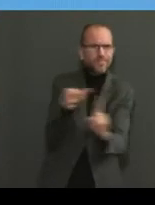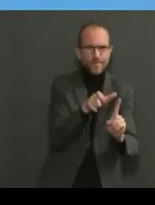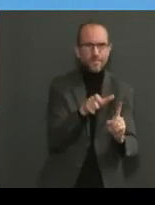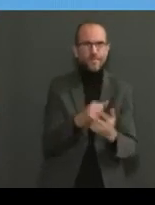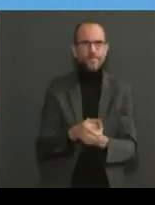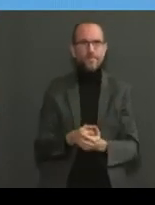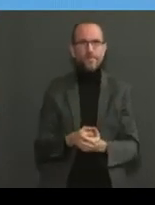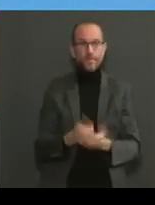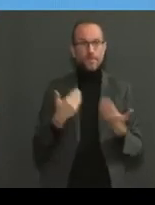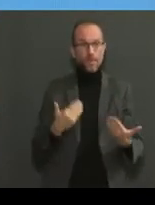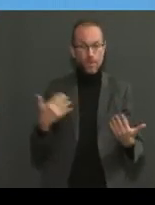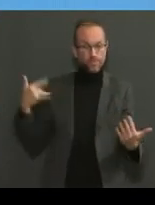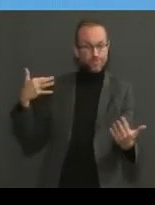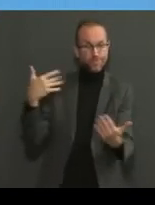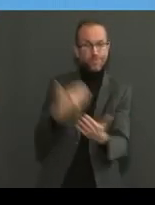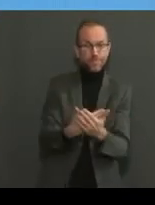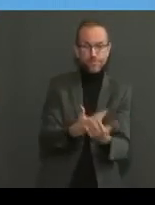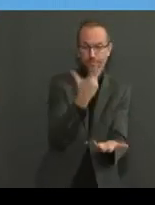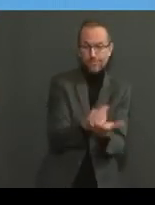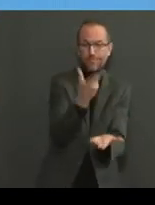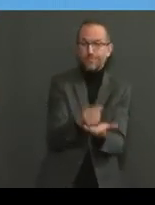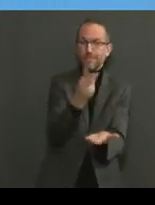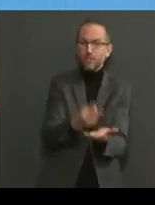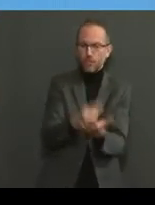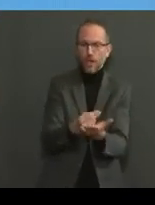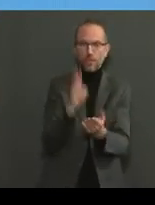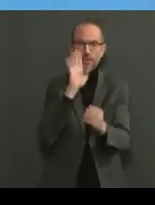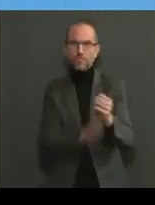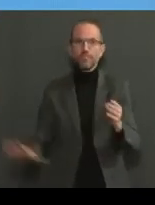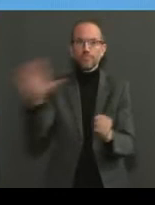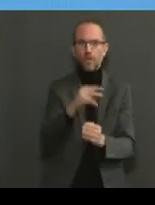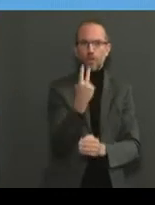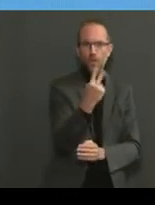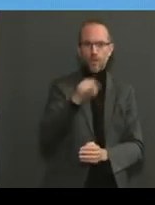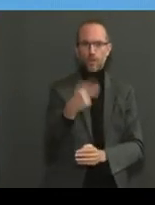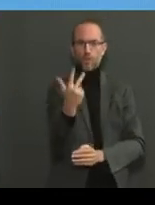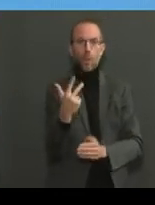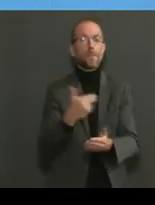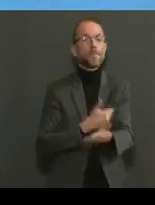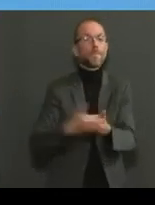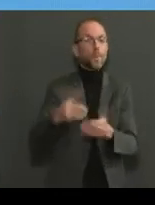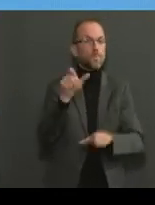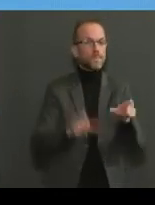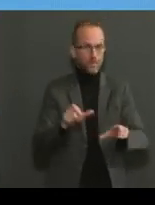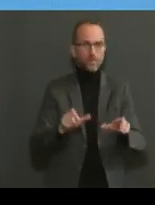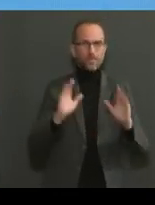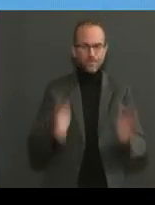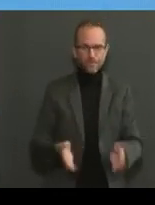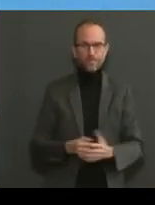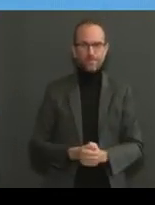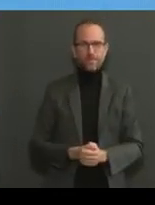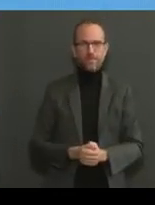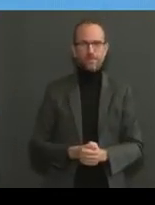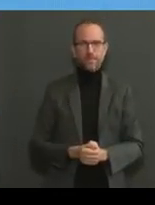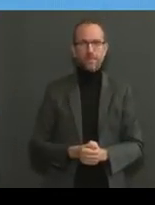de 2,3 millions de Belges ont déjà téléchargé Corona Alert. Nous savons que des raisons